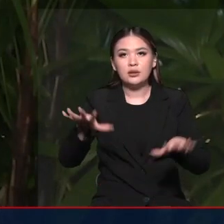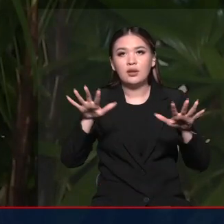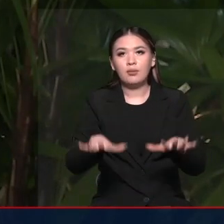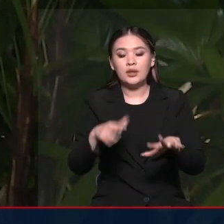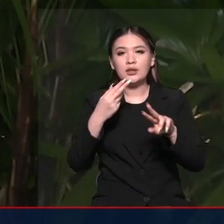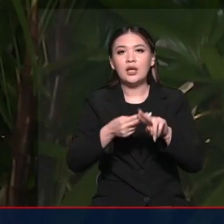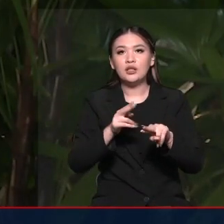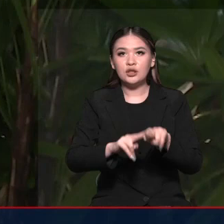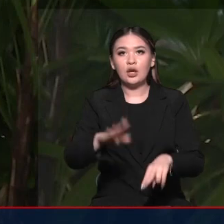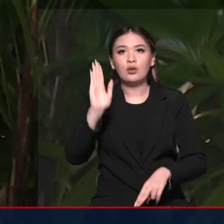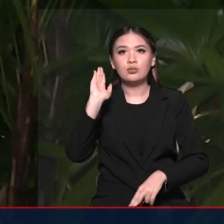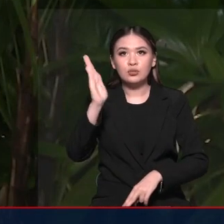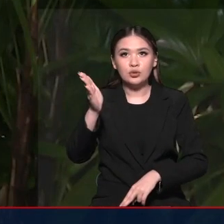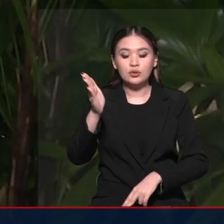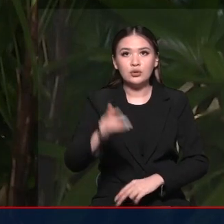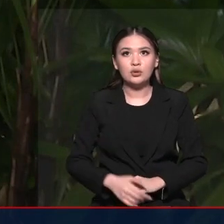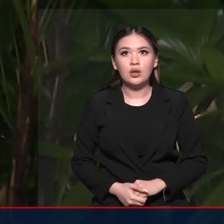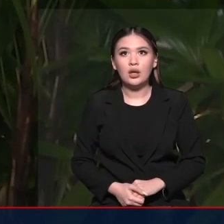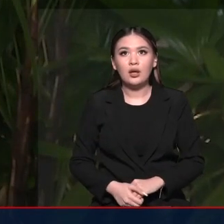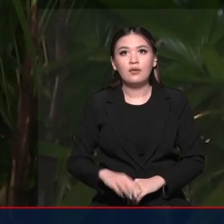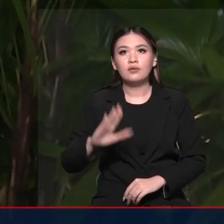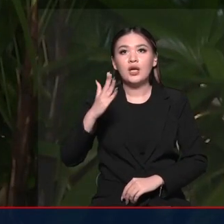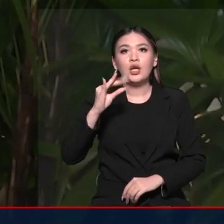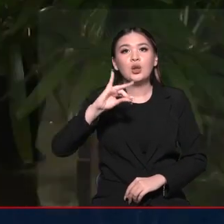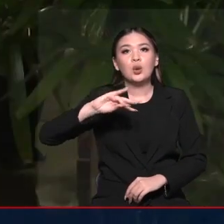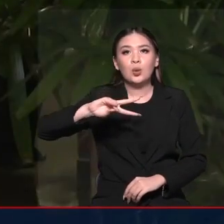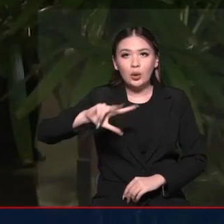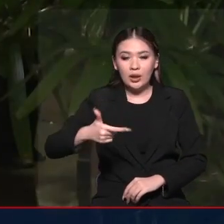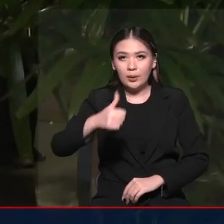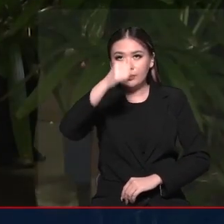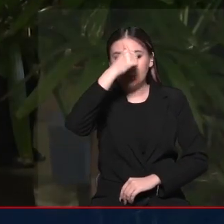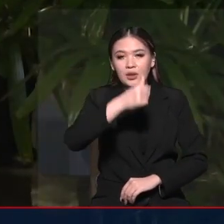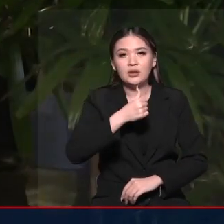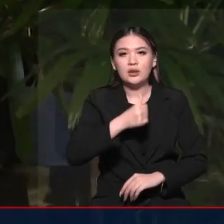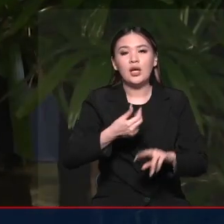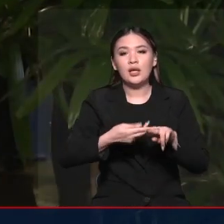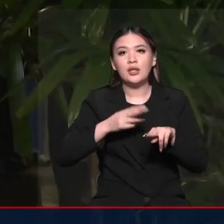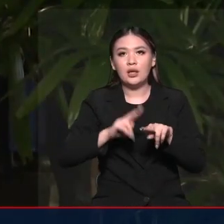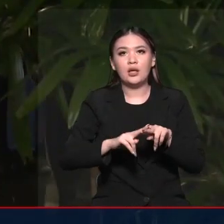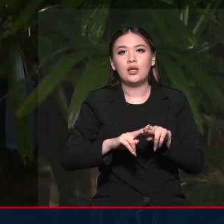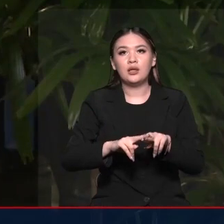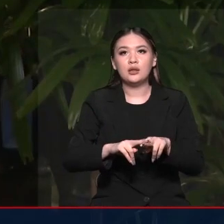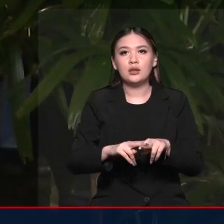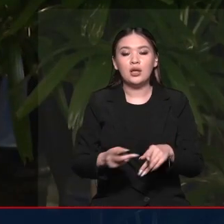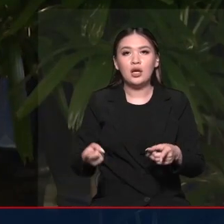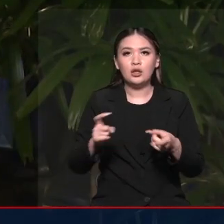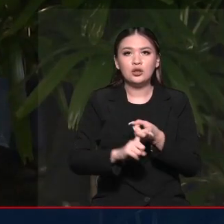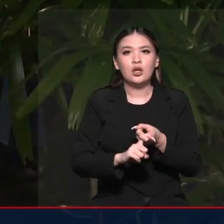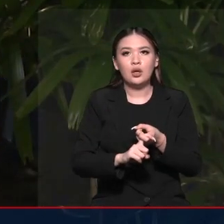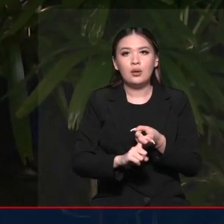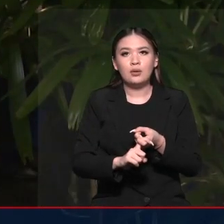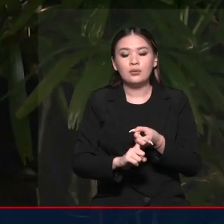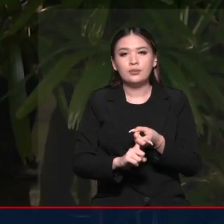Это пройдет буквально в июле месяце. Направление сотрудничества на самом деле очень актуально.